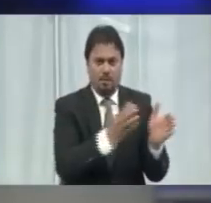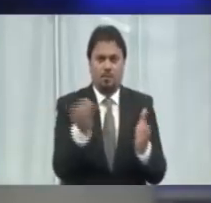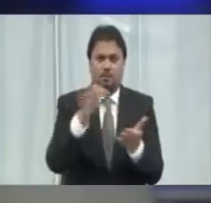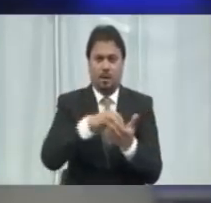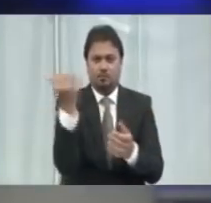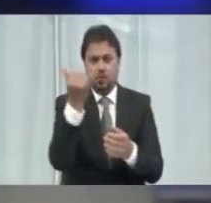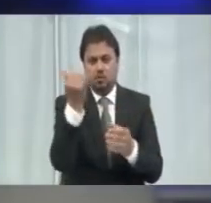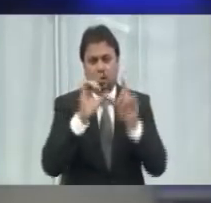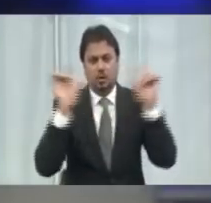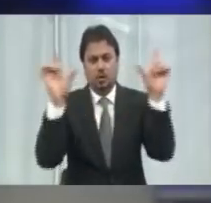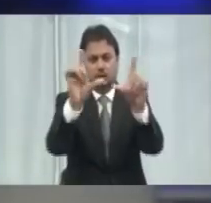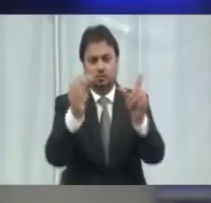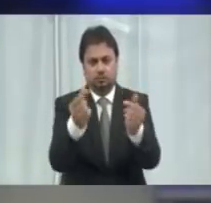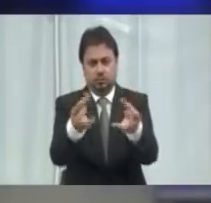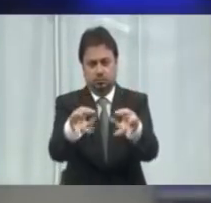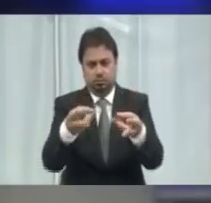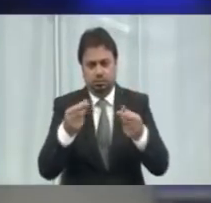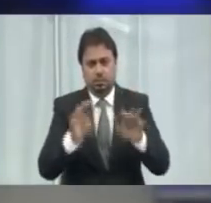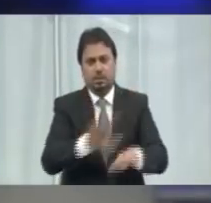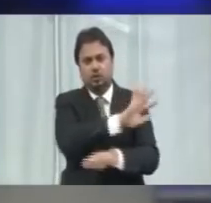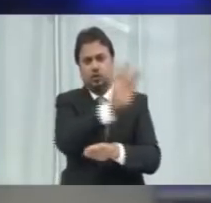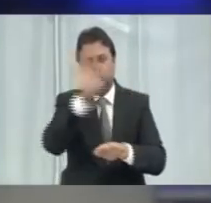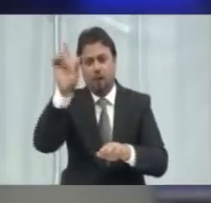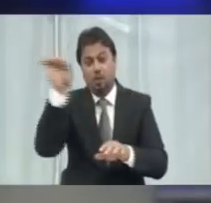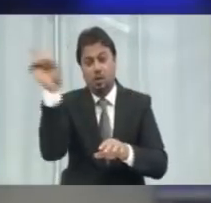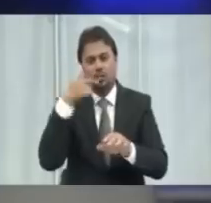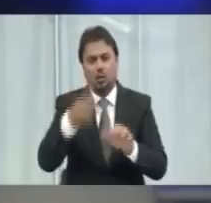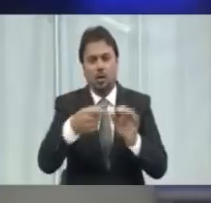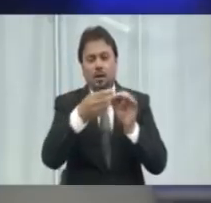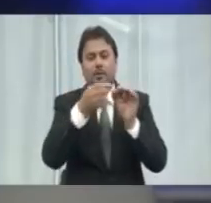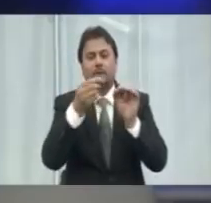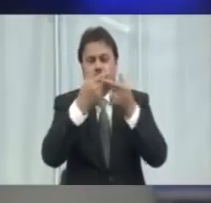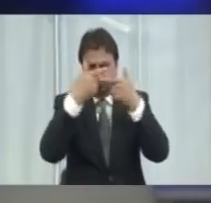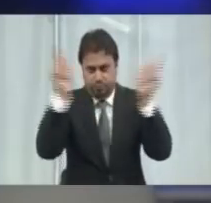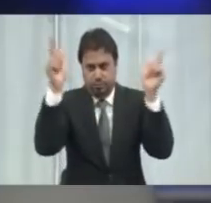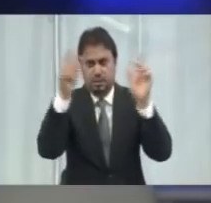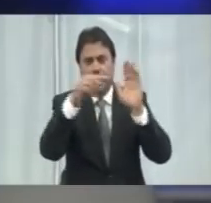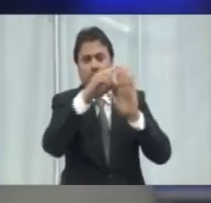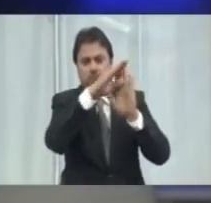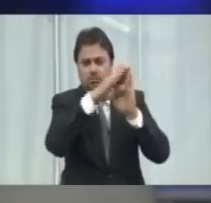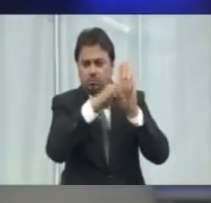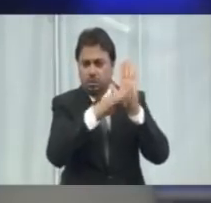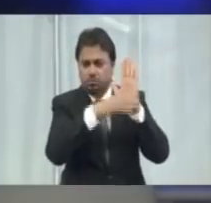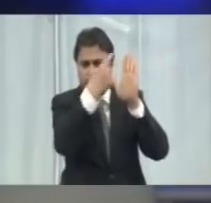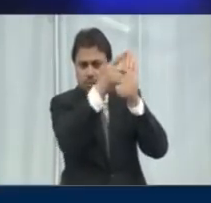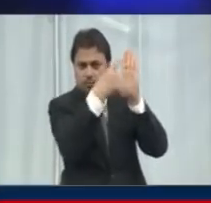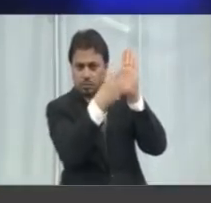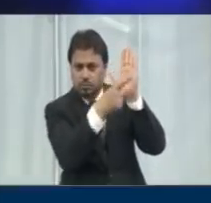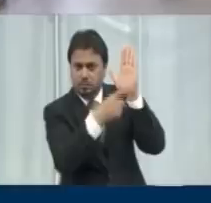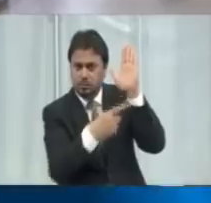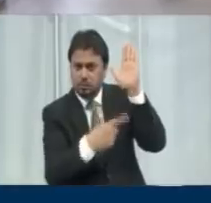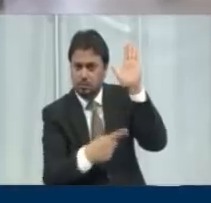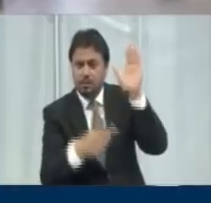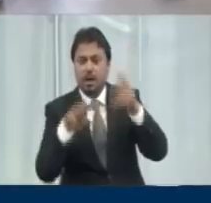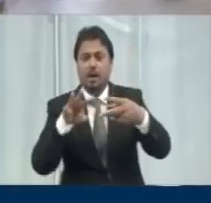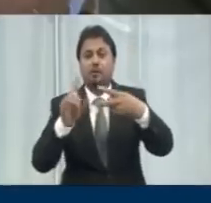وكانت اللجنة المالية النيابية قد كشفت عن الفقرات التي تم تمريرها بشكل نهائي في الموازنة العامة